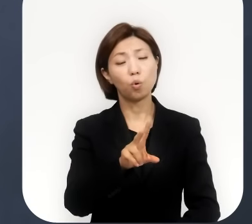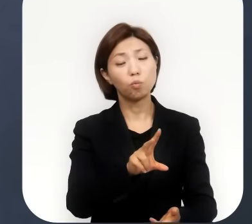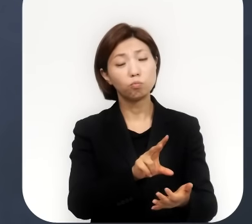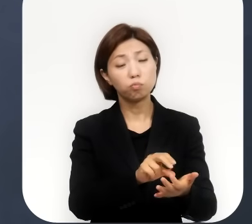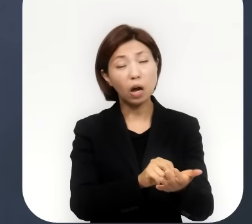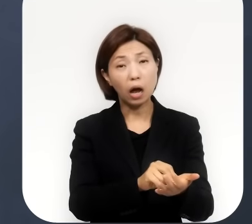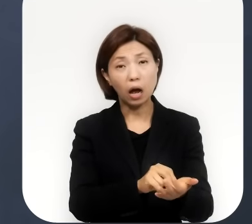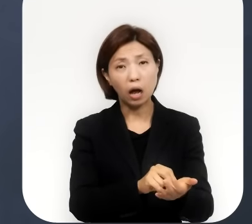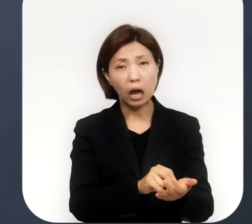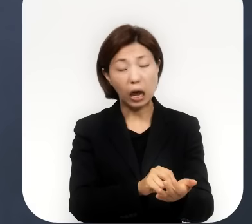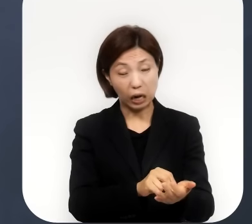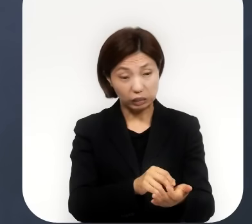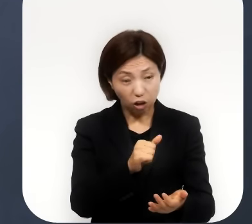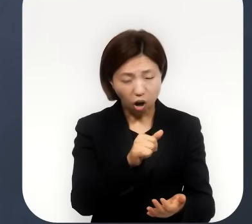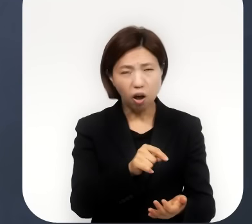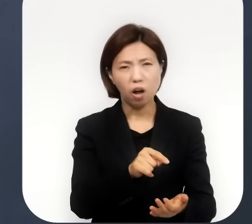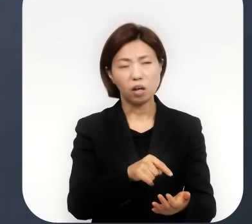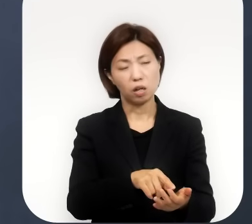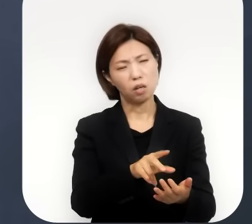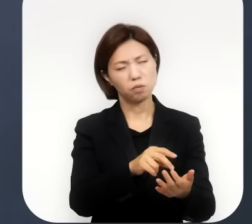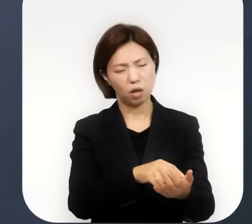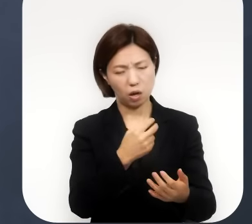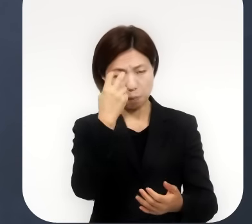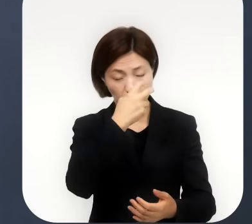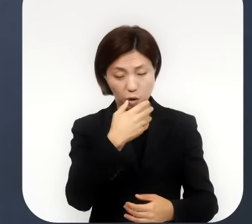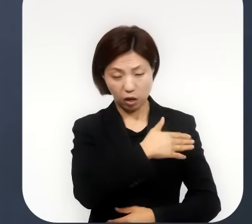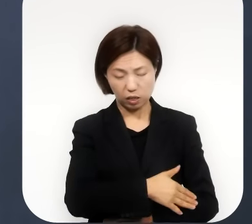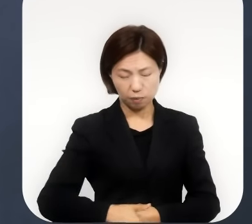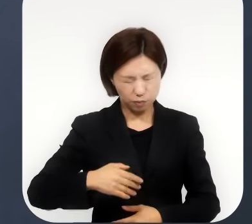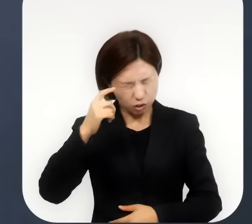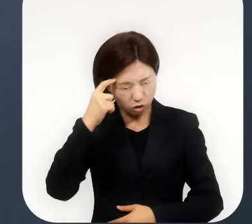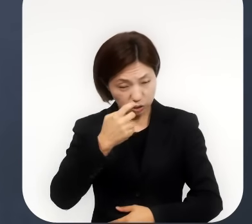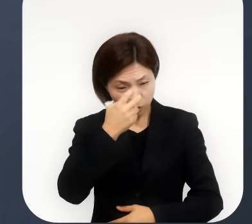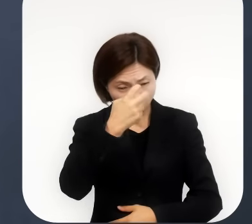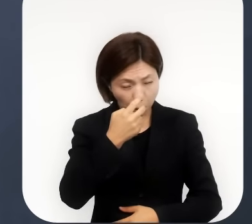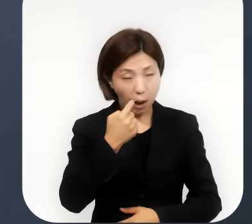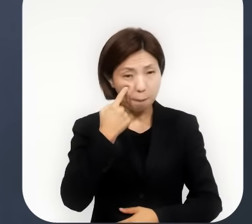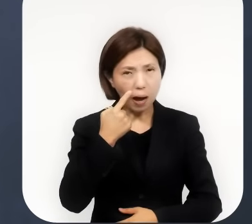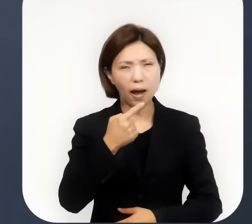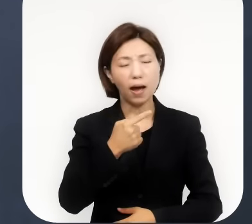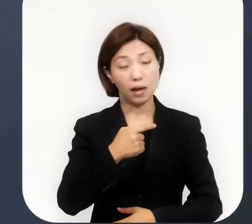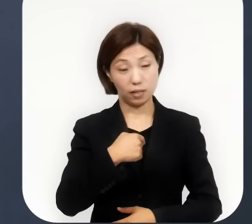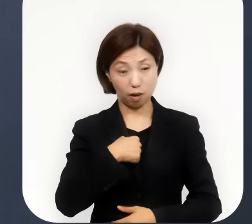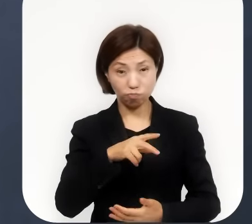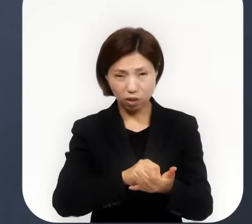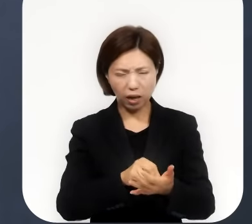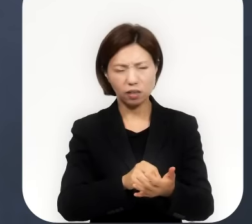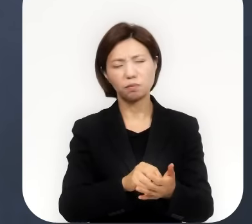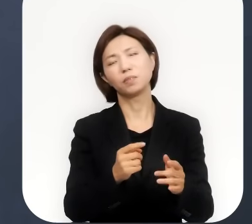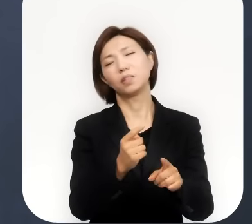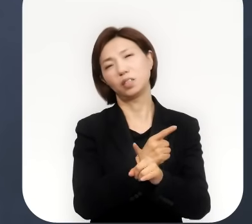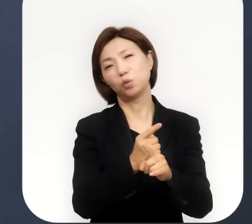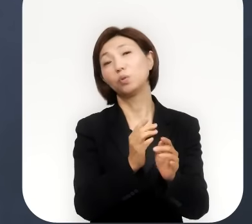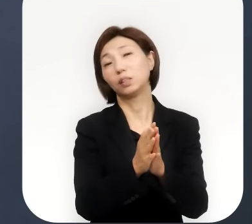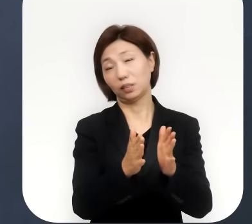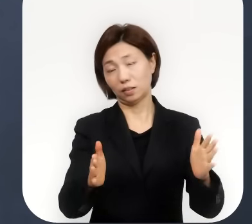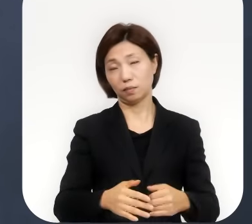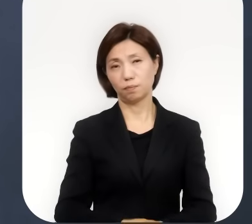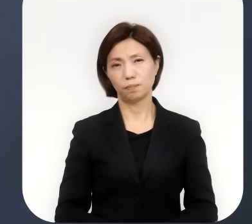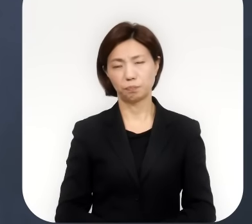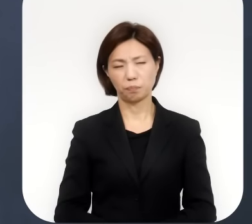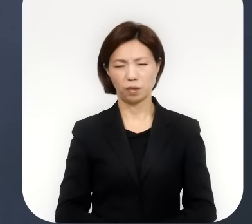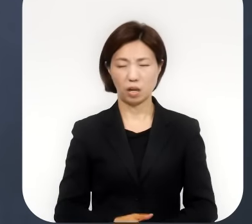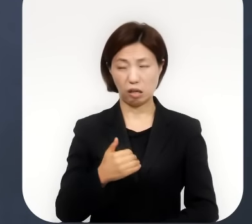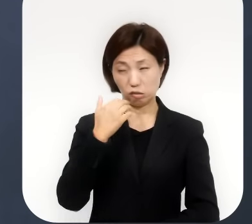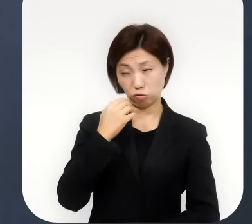만약에 좀 문제가 있다 그러면 치료를 받아야 된다 어 누구나 우리는 뭐